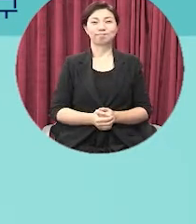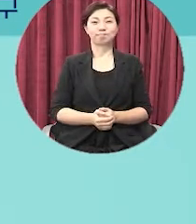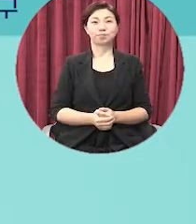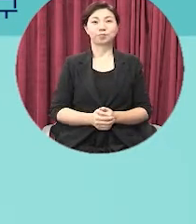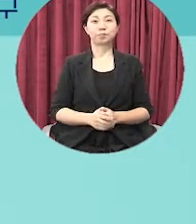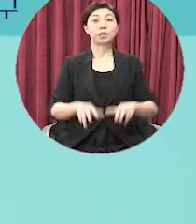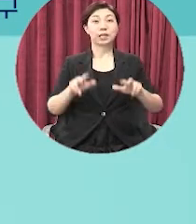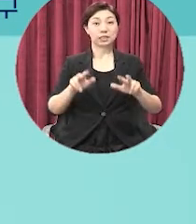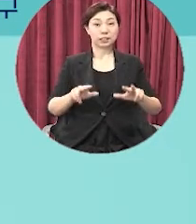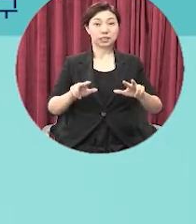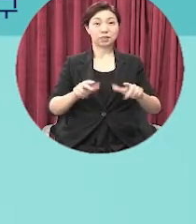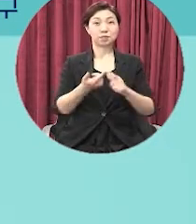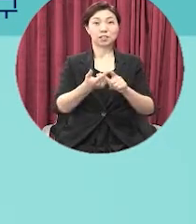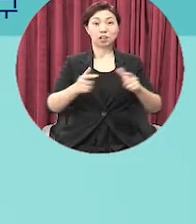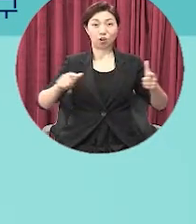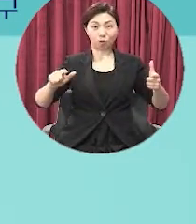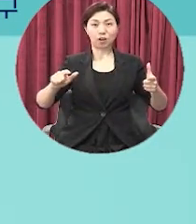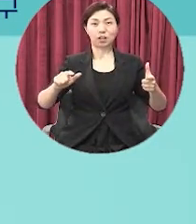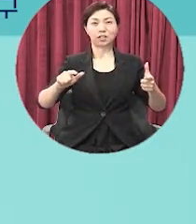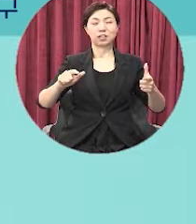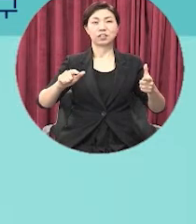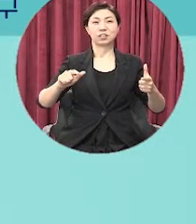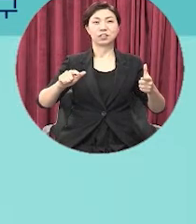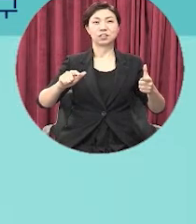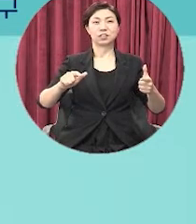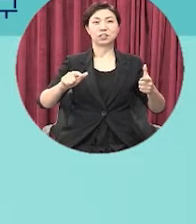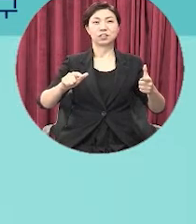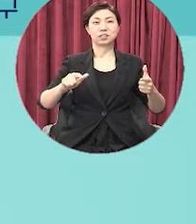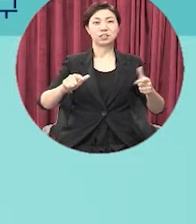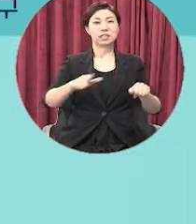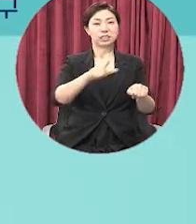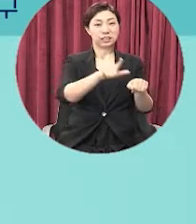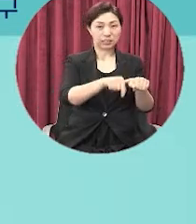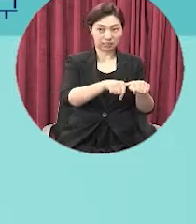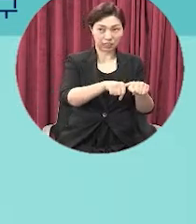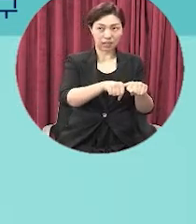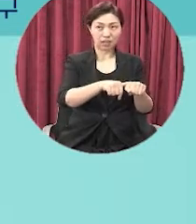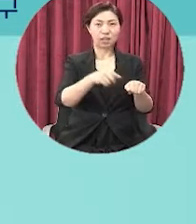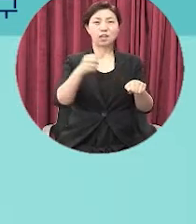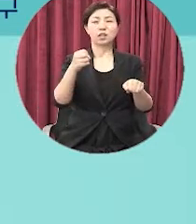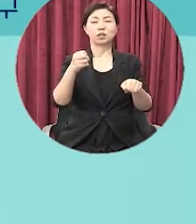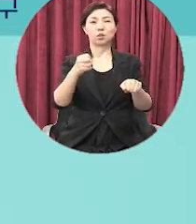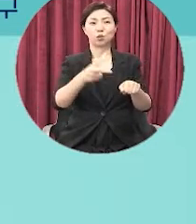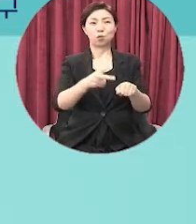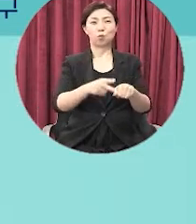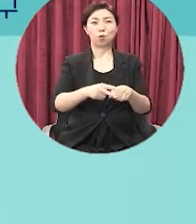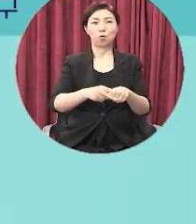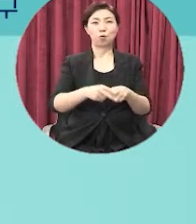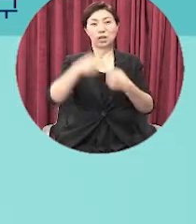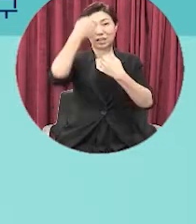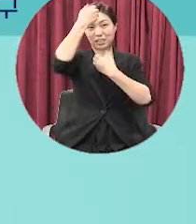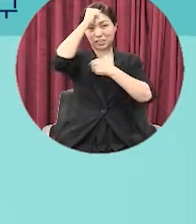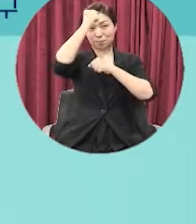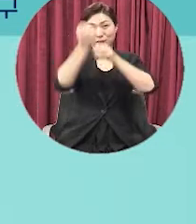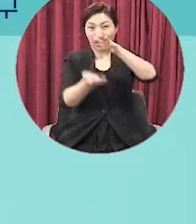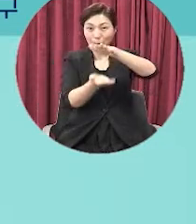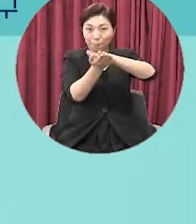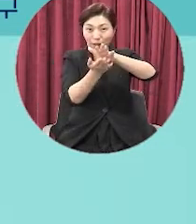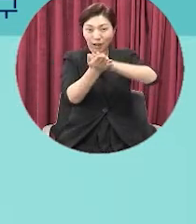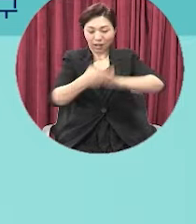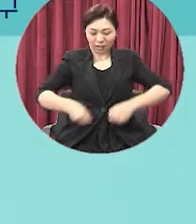현지의 다양한 그 뭐 여러가지 모시게 라든가 것은 신간에 깔 차 이라든가 헐